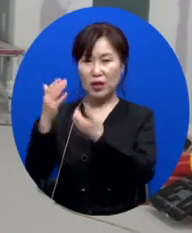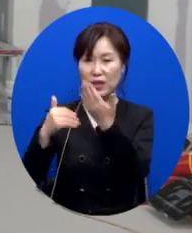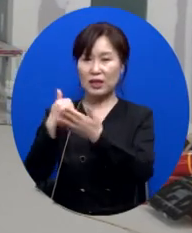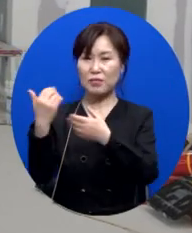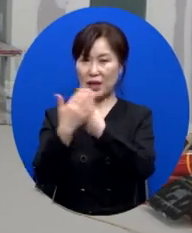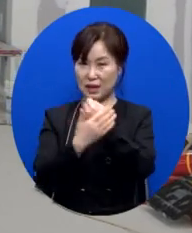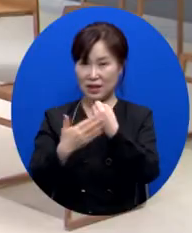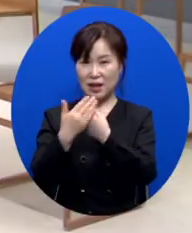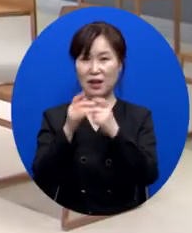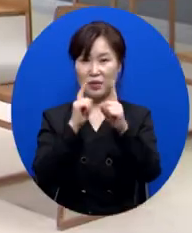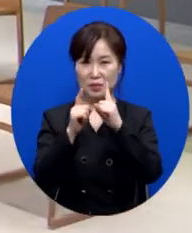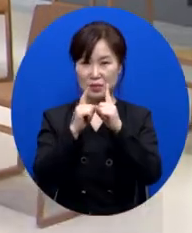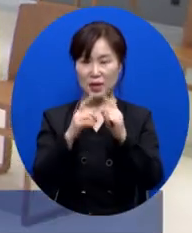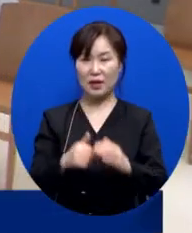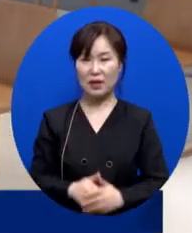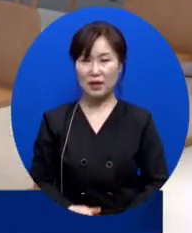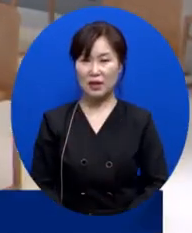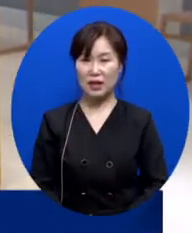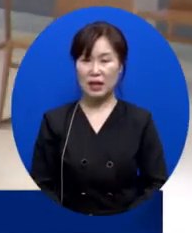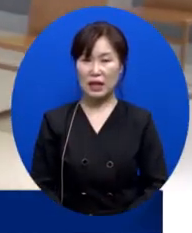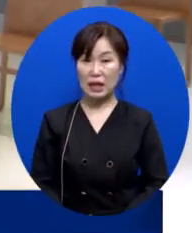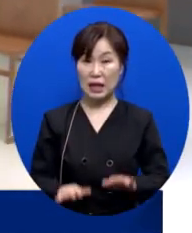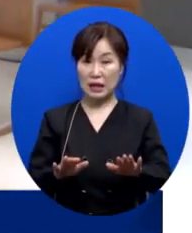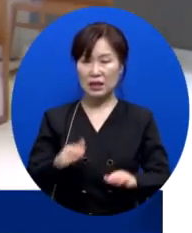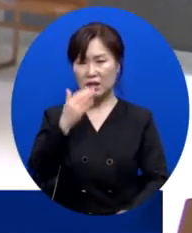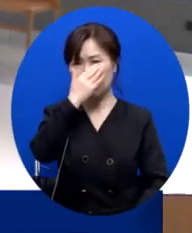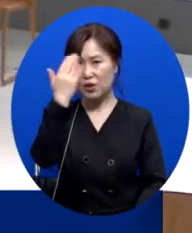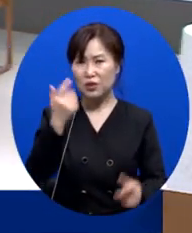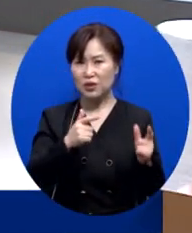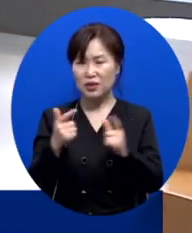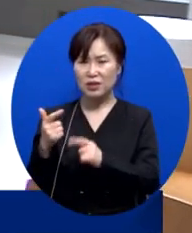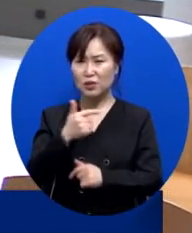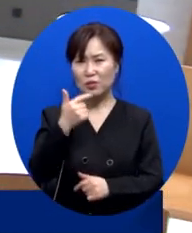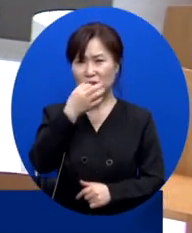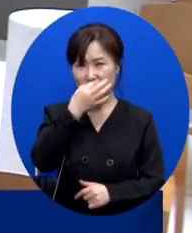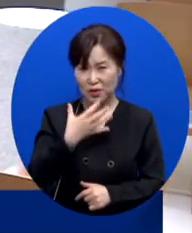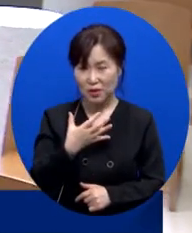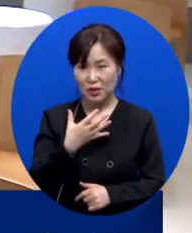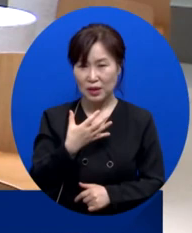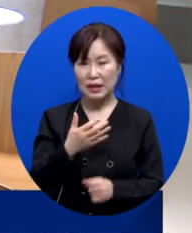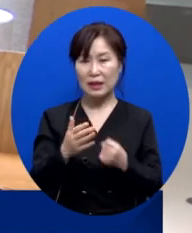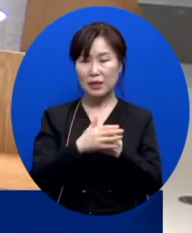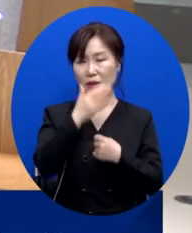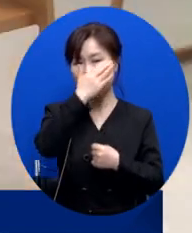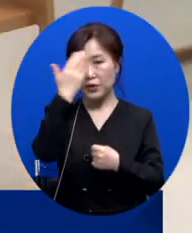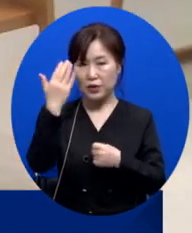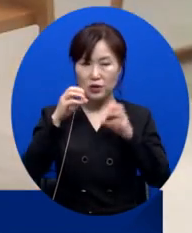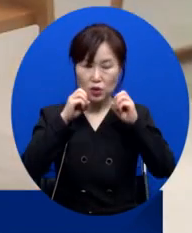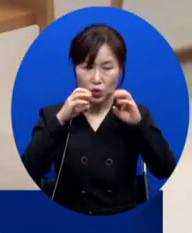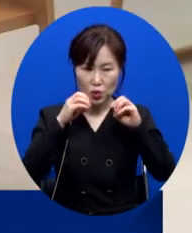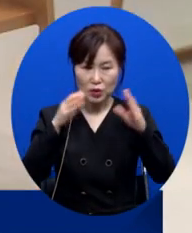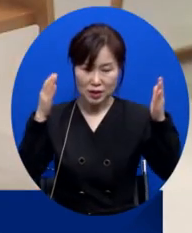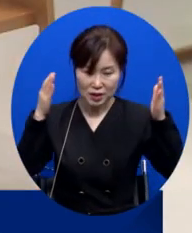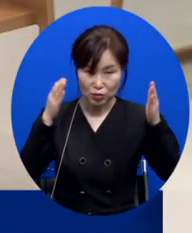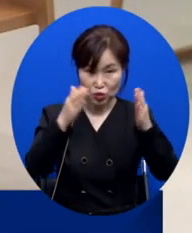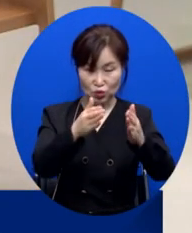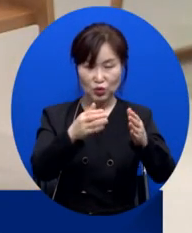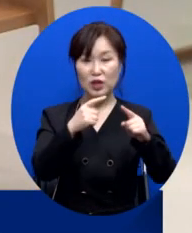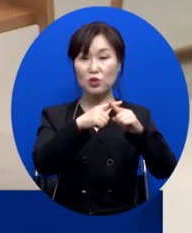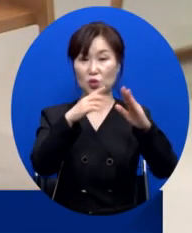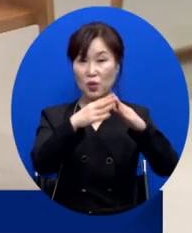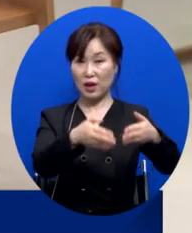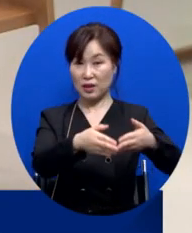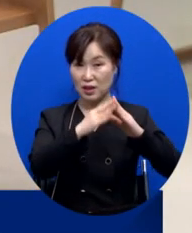고 밝혔습니다 이 시대에 너무 청년들이 어렵고 힘든데 청년 선교에 초점을 맞춘 교회가 태동이